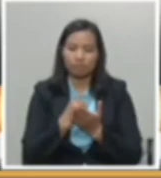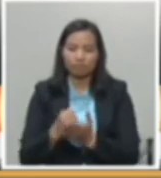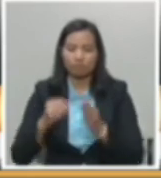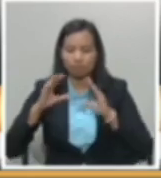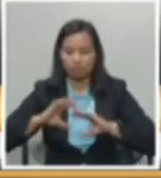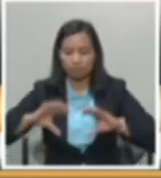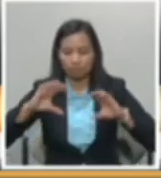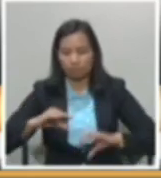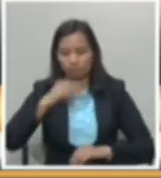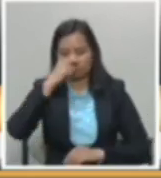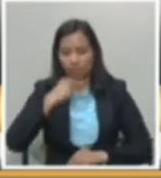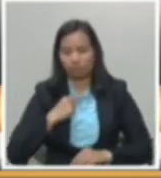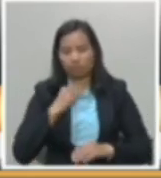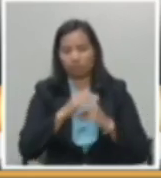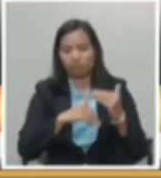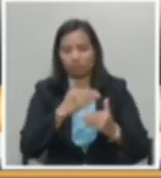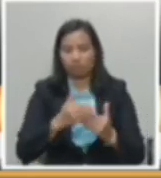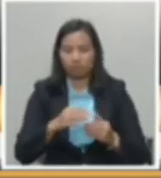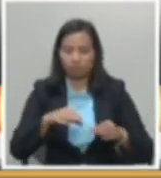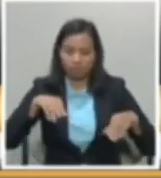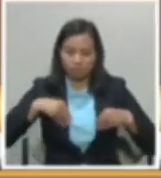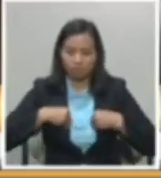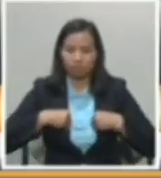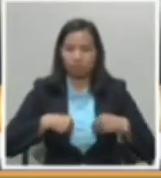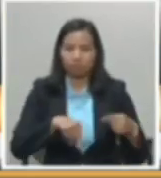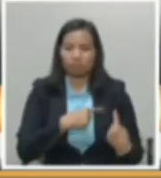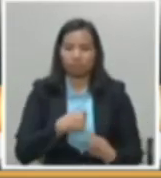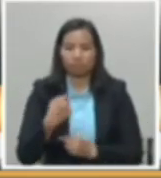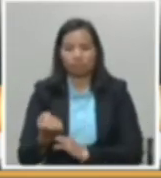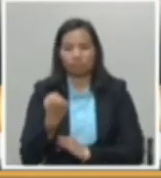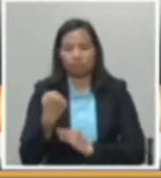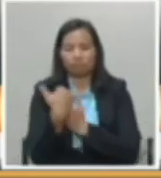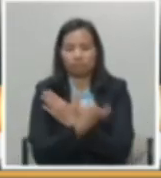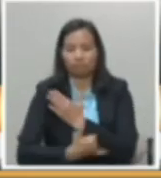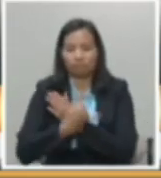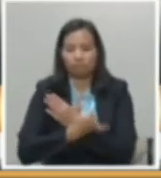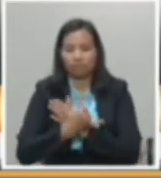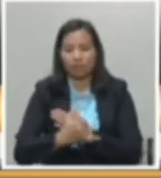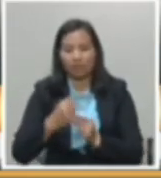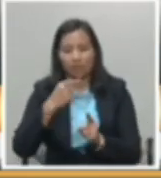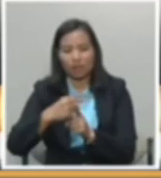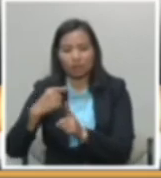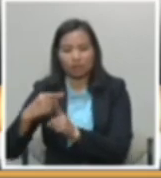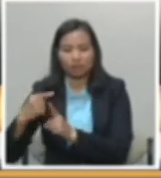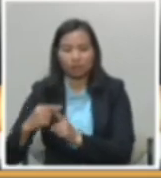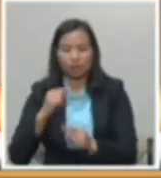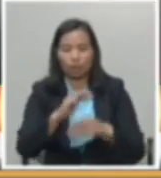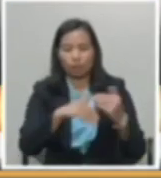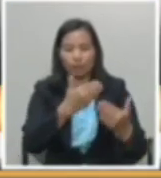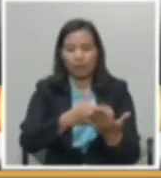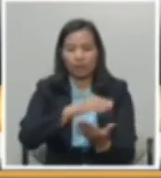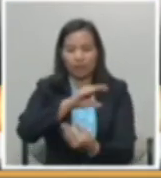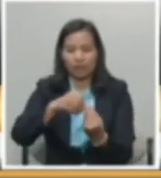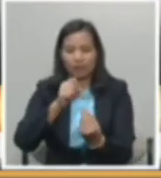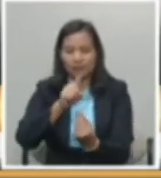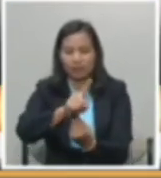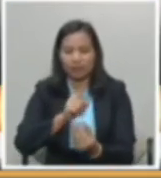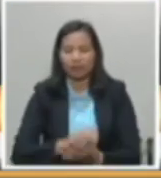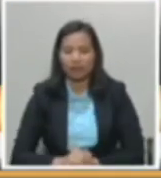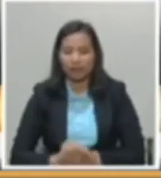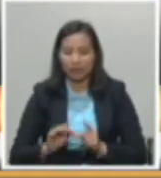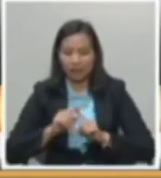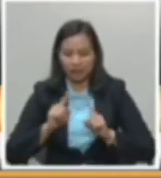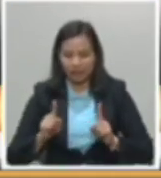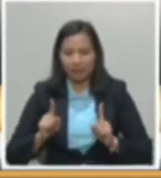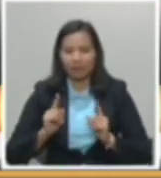ลและประเทศไทยได้รับความเชื่อมั่นจากต่างชาติและไม่ได้ส่งผลบวกต่ออัตราการเติบโตทางเศรษฐกิจของประเทศและสิ่ง